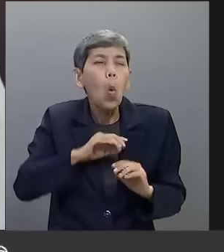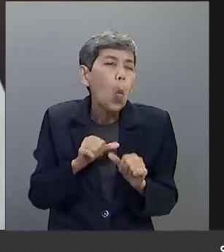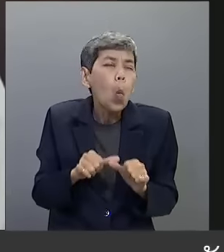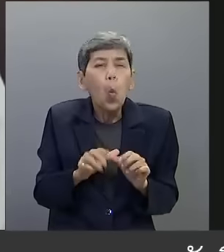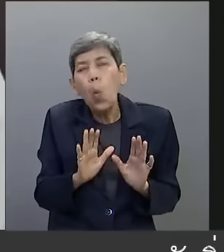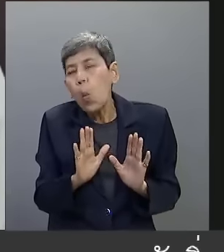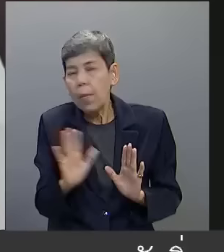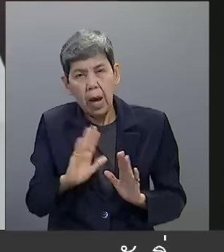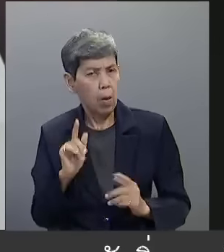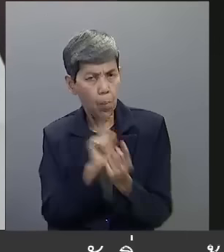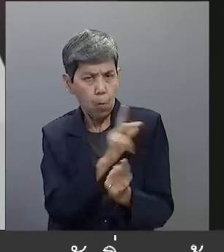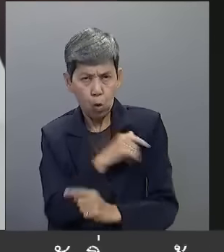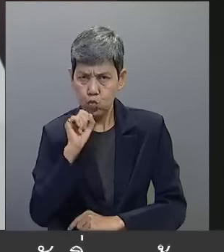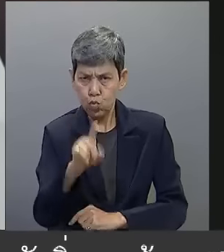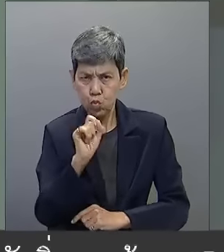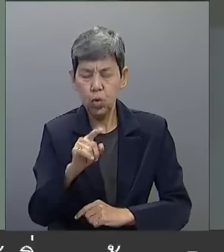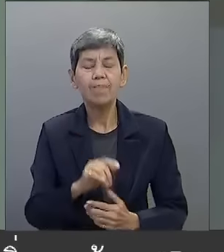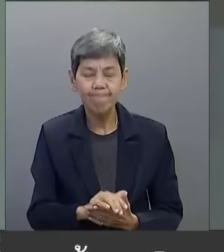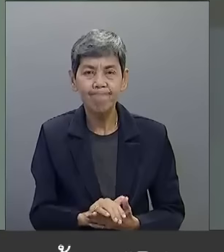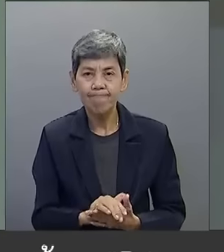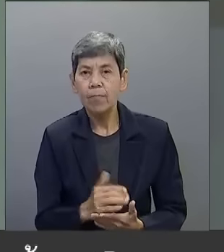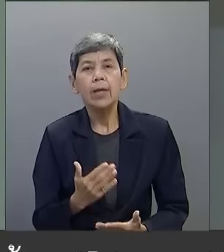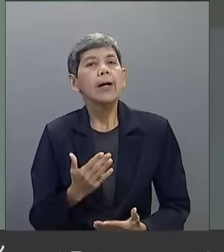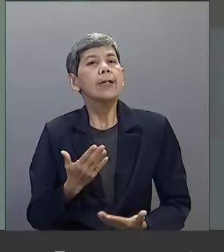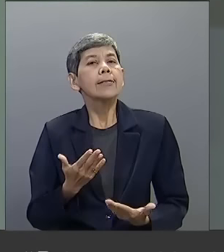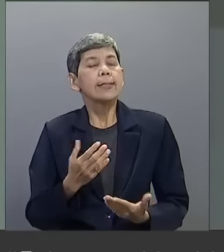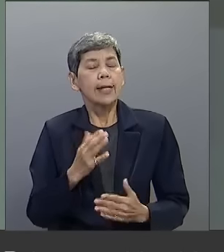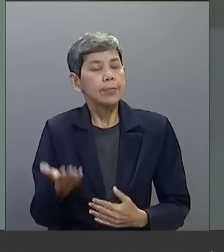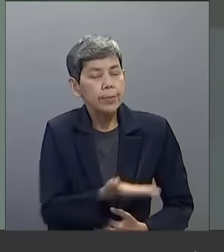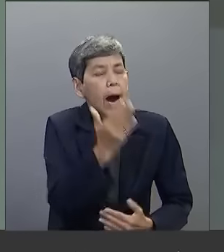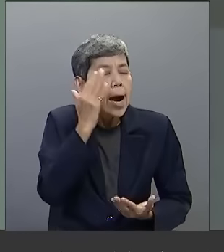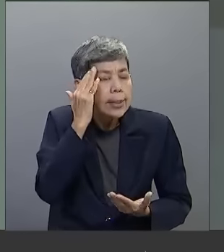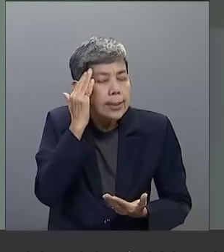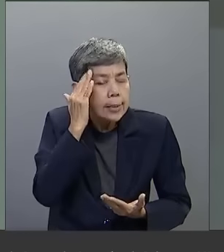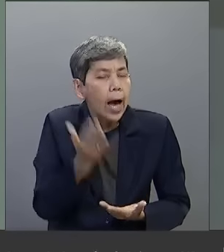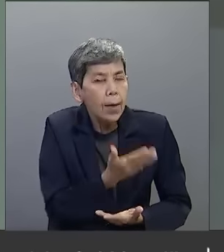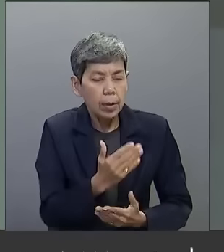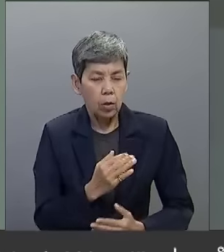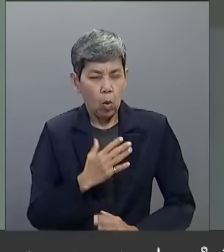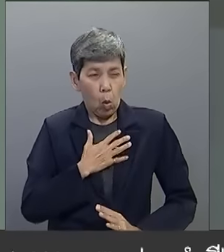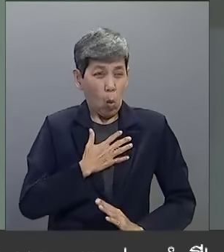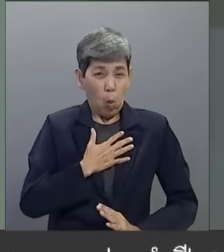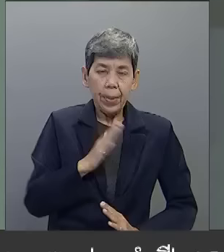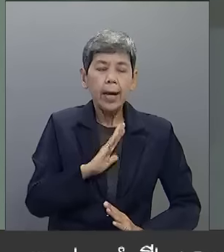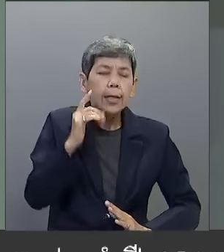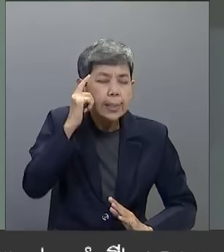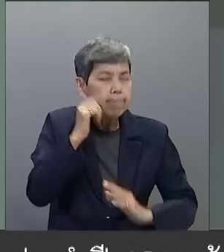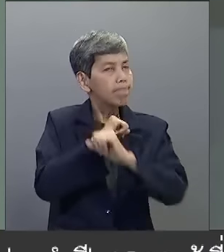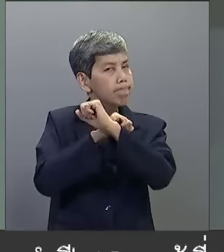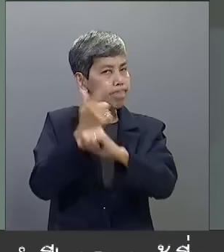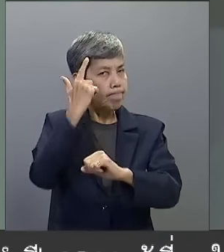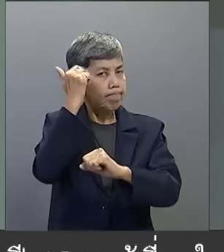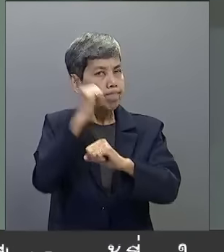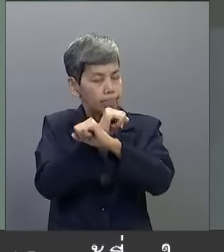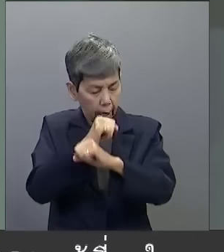แล้ว โอเคครับ ค่ะอย่างไรก็ดีนะคะก็ให้ตระหนักแต่ว่าไม่ตกใจไม่ตระหนกตกใจจนลืมในเรื่องของ